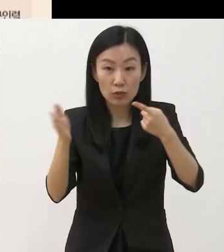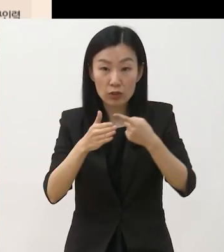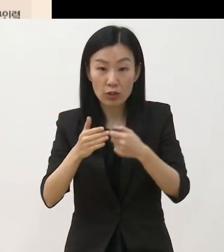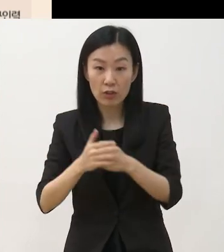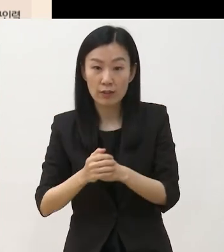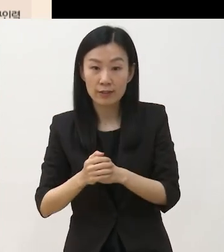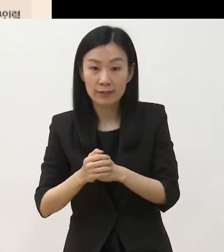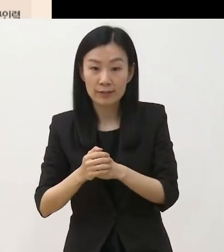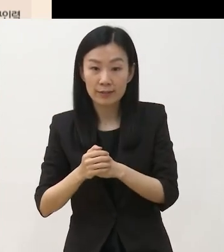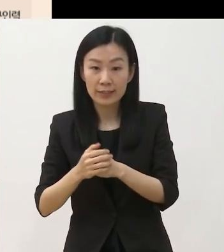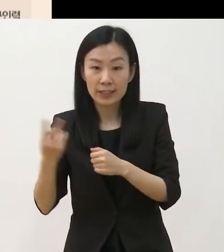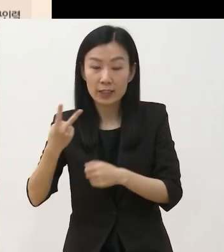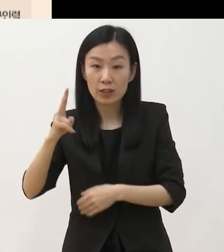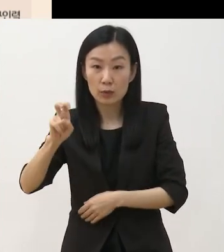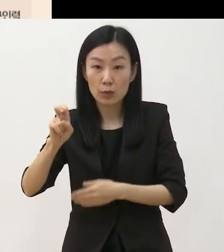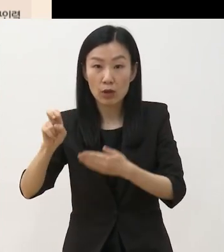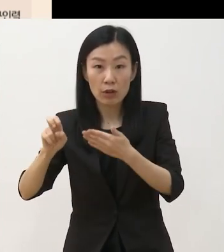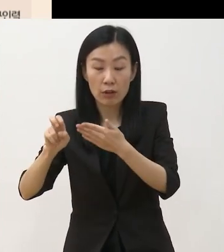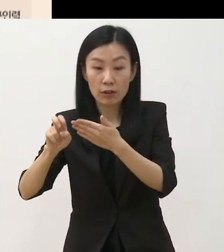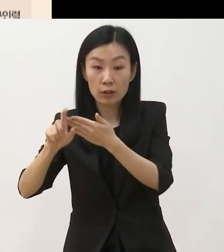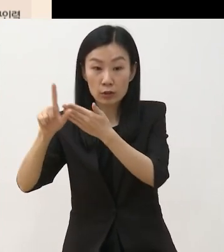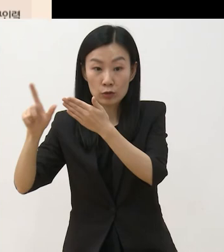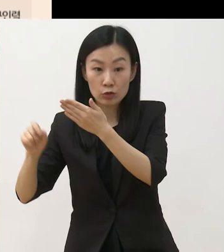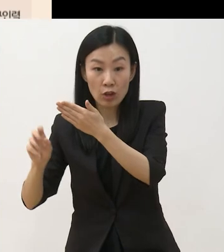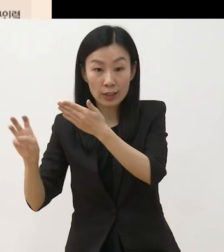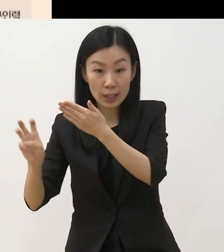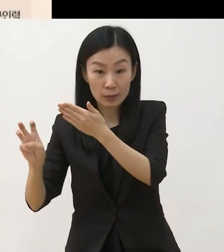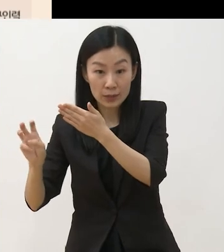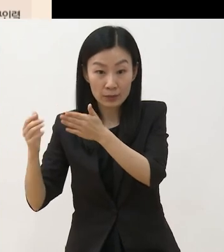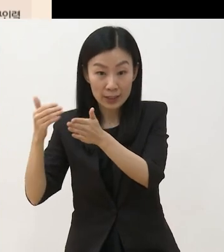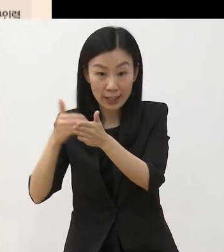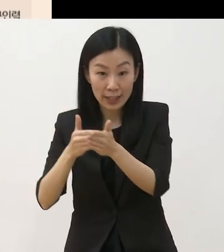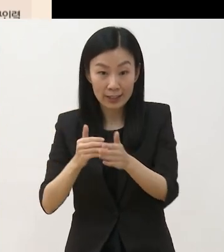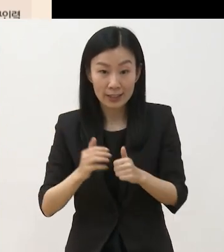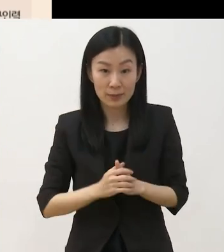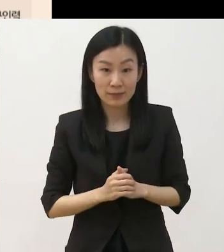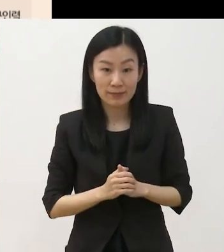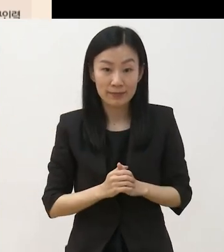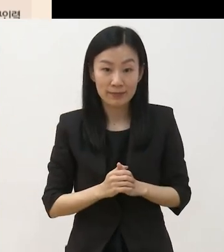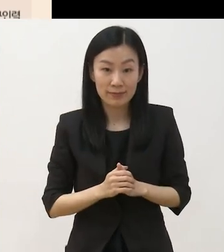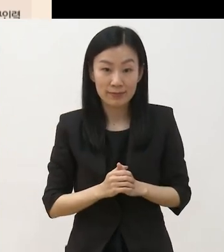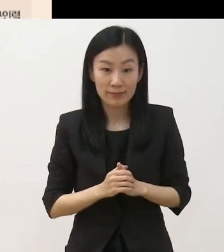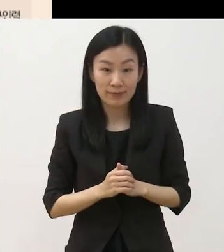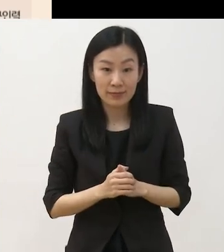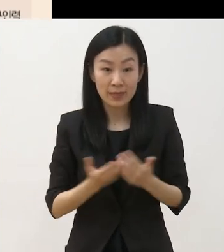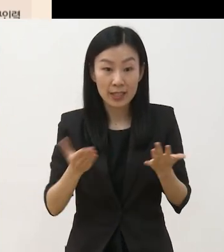9월 30일까지가 그 기준 연도가 되겠습니다. 네, 인력